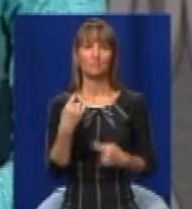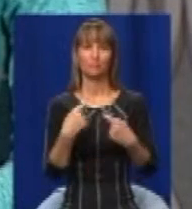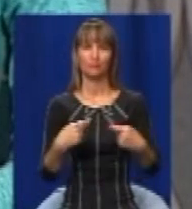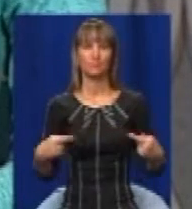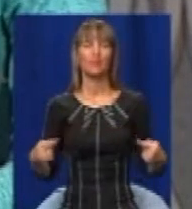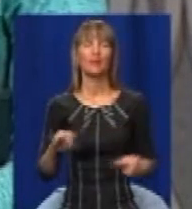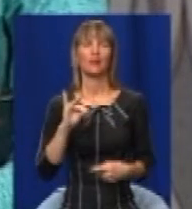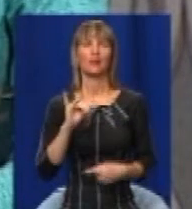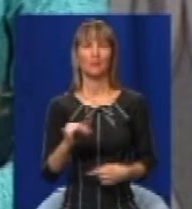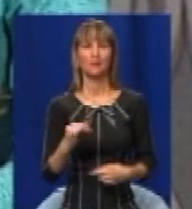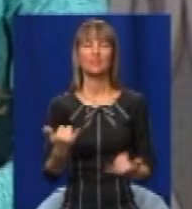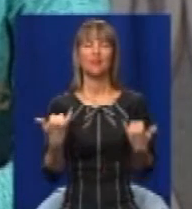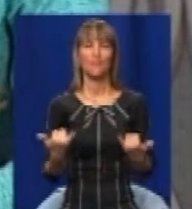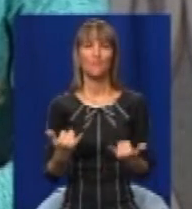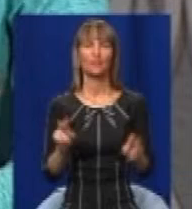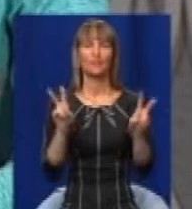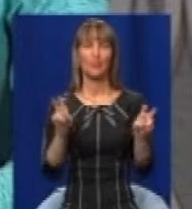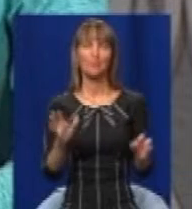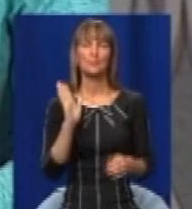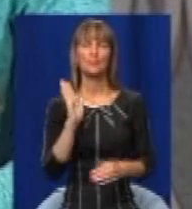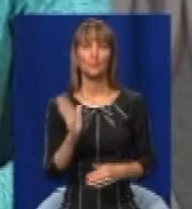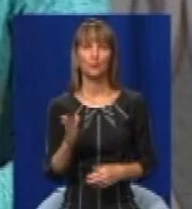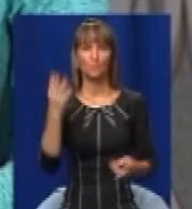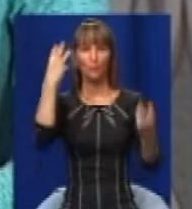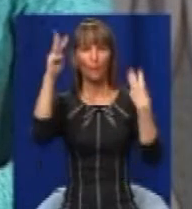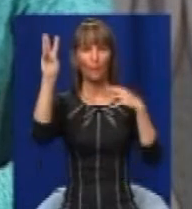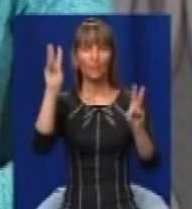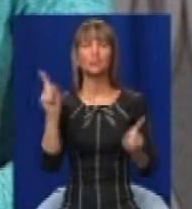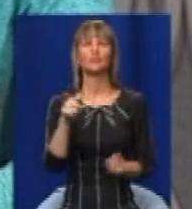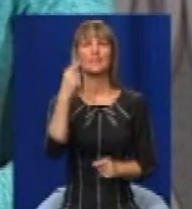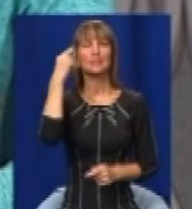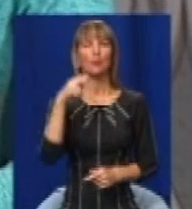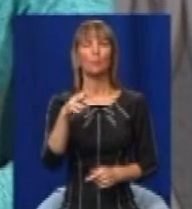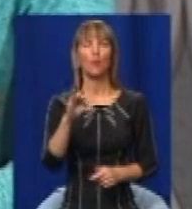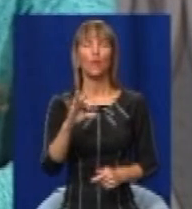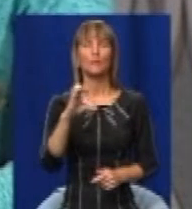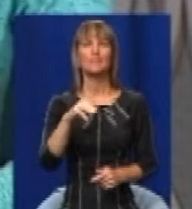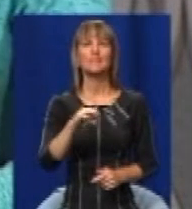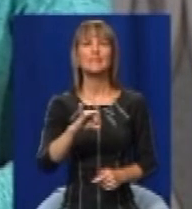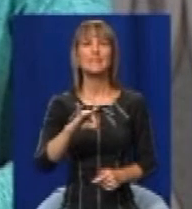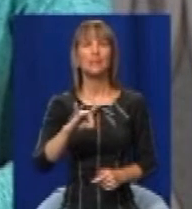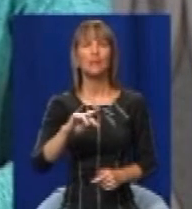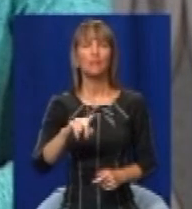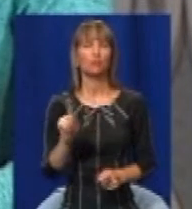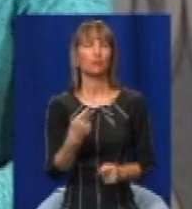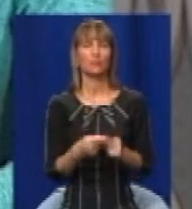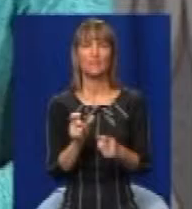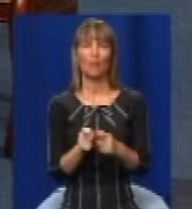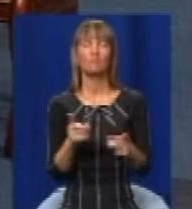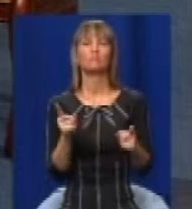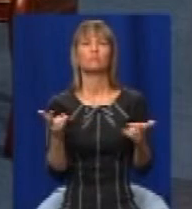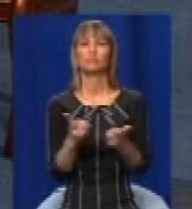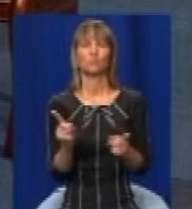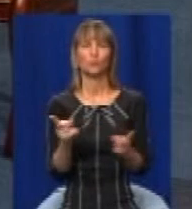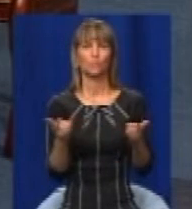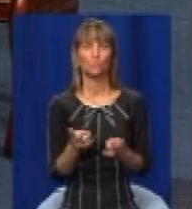речей. Ну і, власне, сьогоднішньою темою у нас буде мода. Що ти знаєш про стиль? Що це таке за слово і що, для чого воно потрібно в нас?